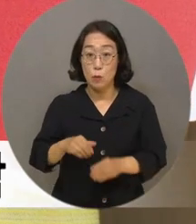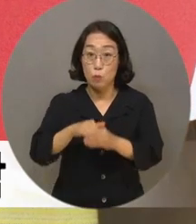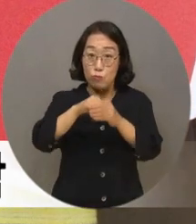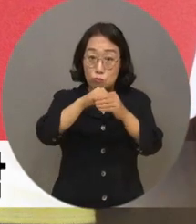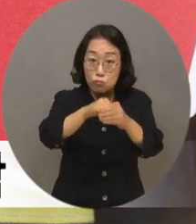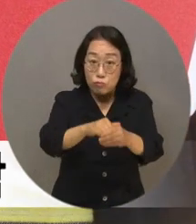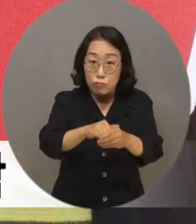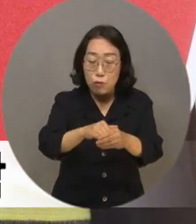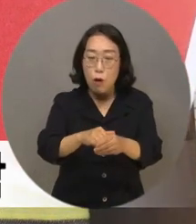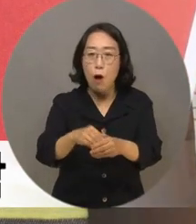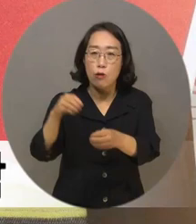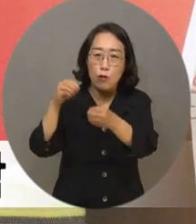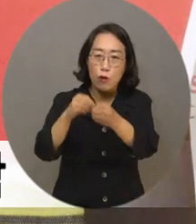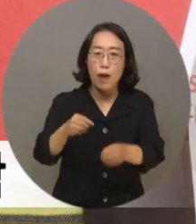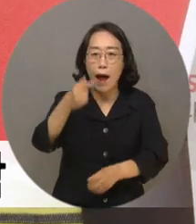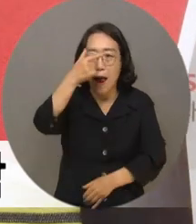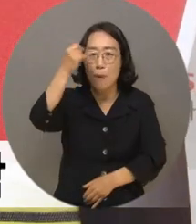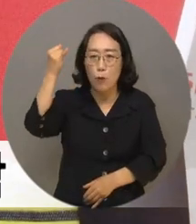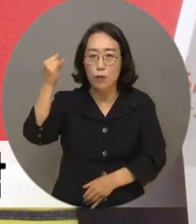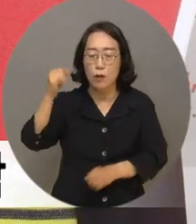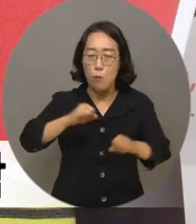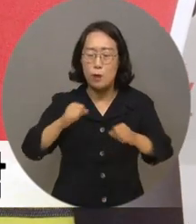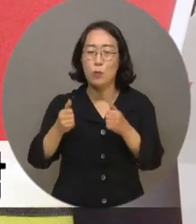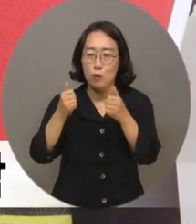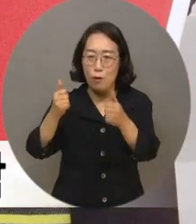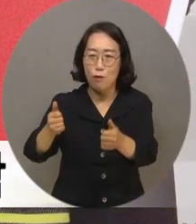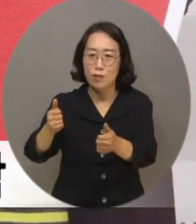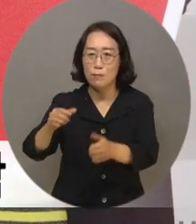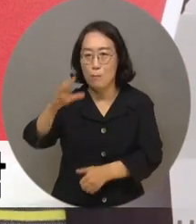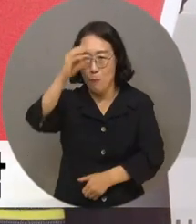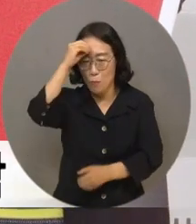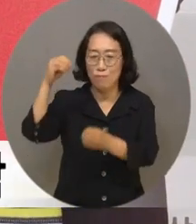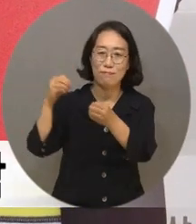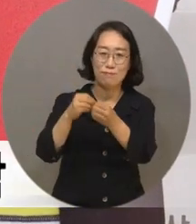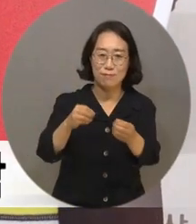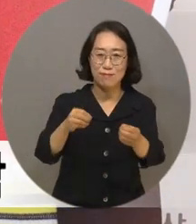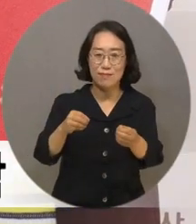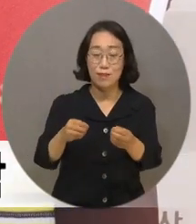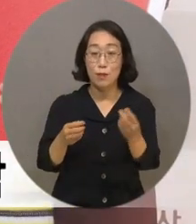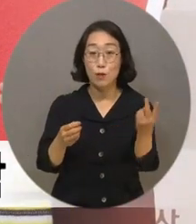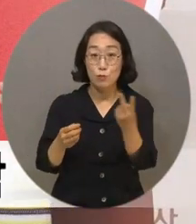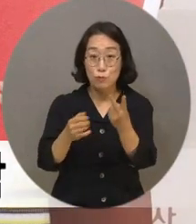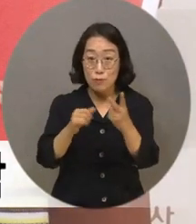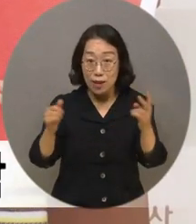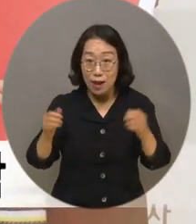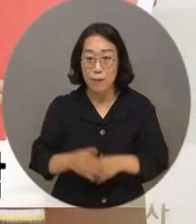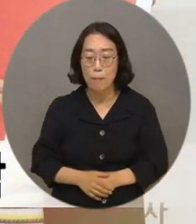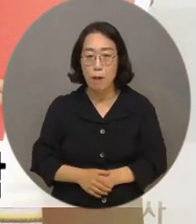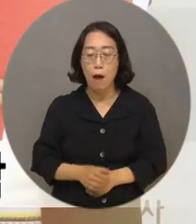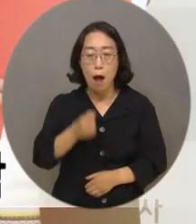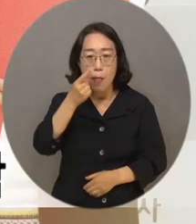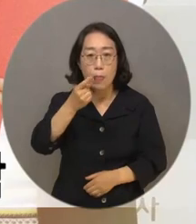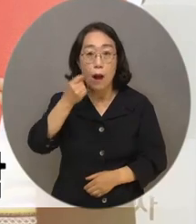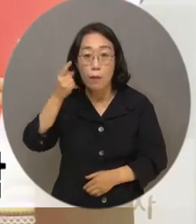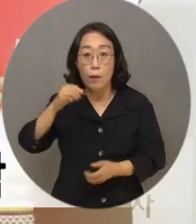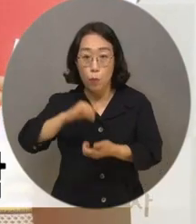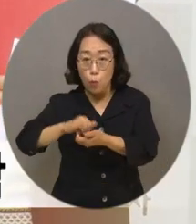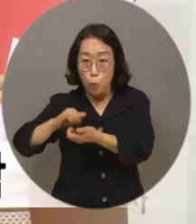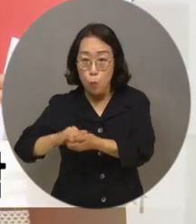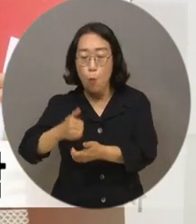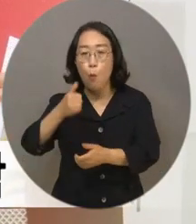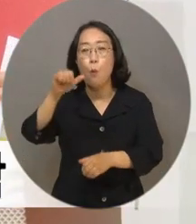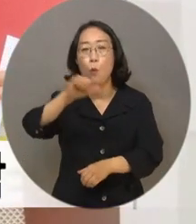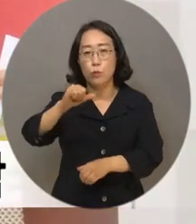적십자 봉사원인 할머니의 영향도 컸다고 하는데요. 이들 남매는 매월 5천 원씩 월 후원에도